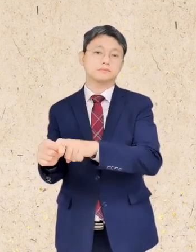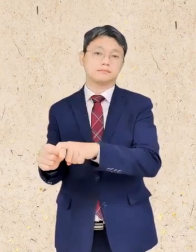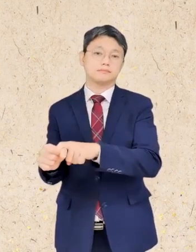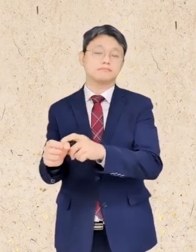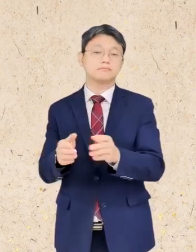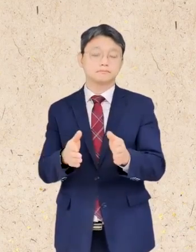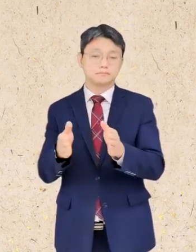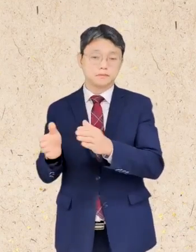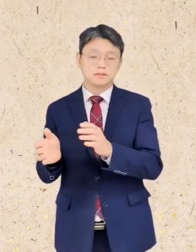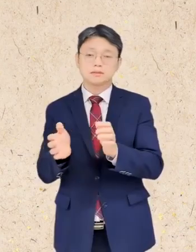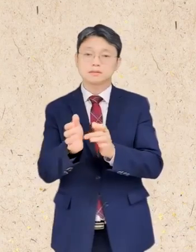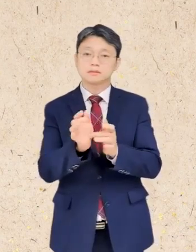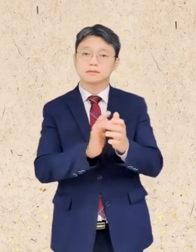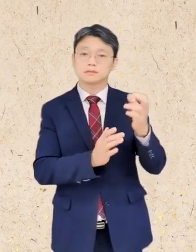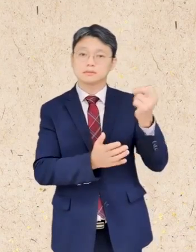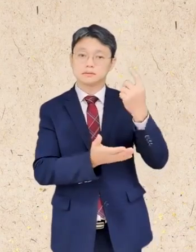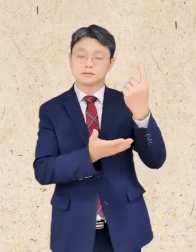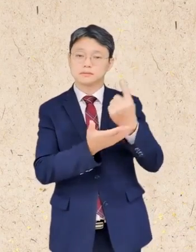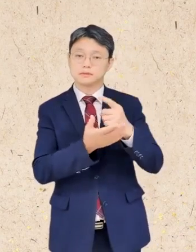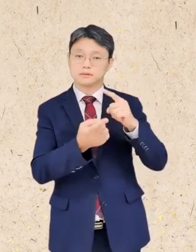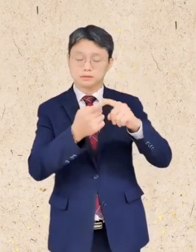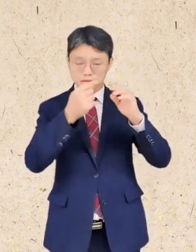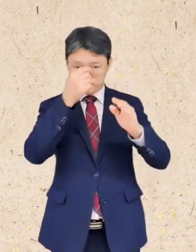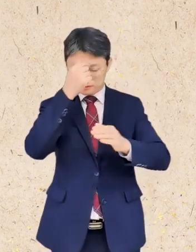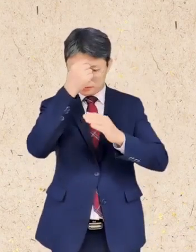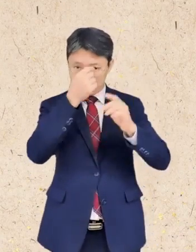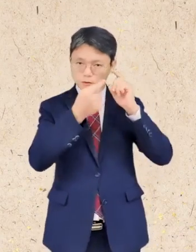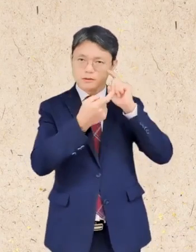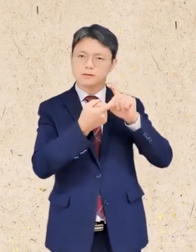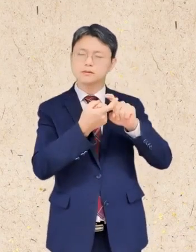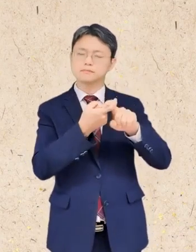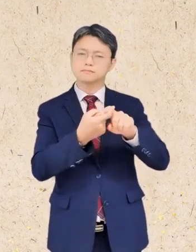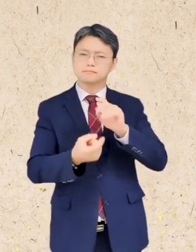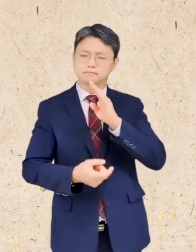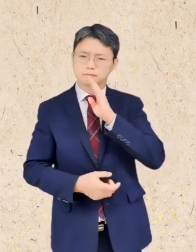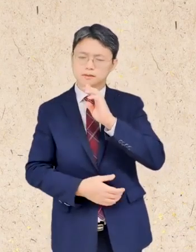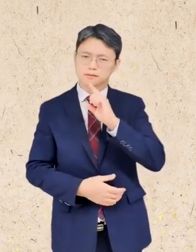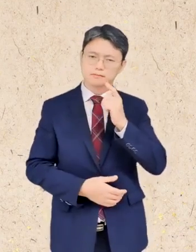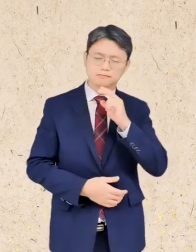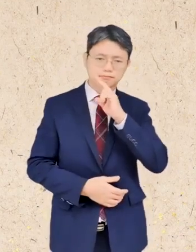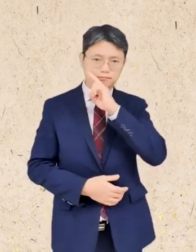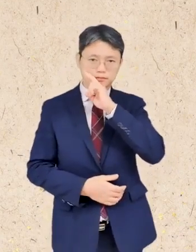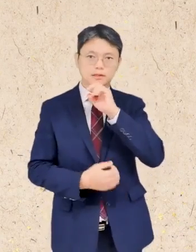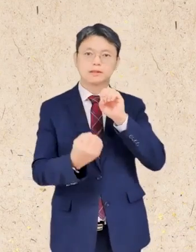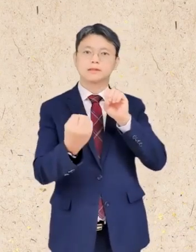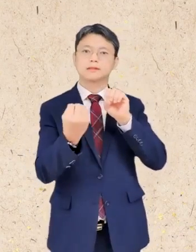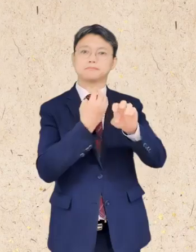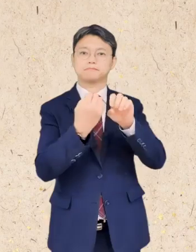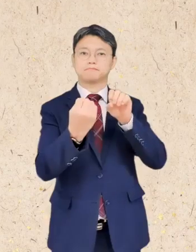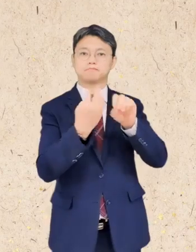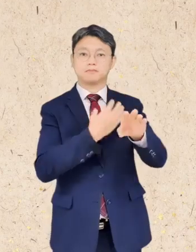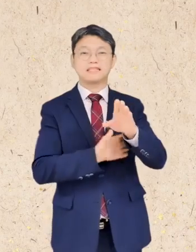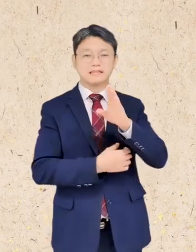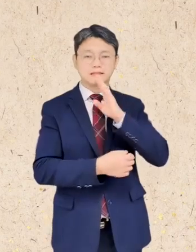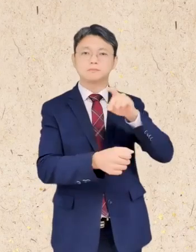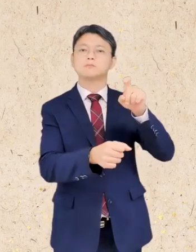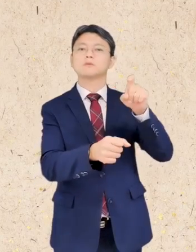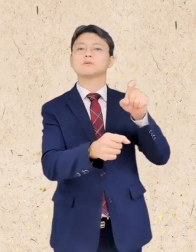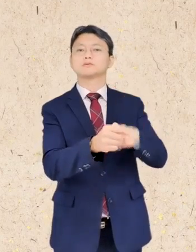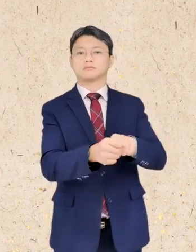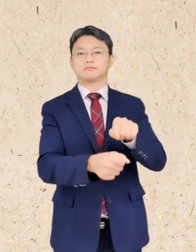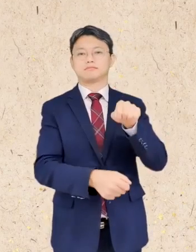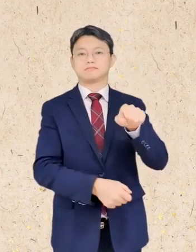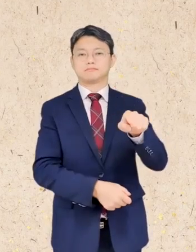무엇보다 예수님의 재림에 대한 성도들의 관심과 또 그 의문에 답을 해주는 것이 주요한